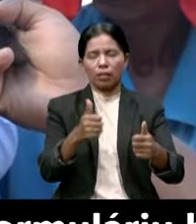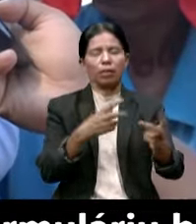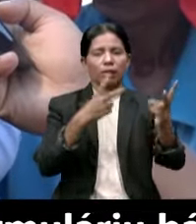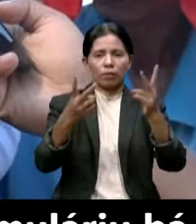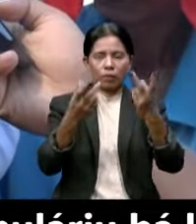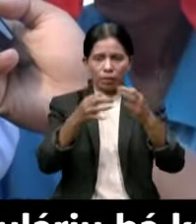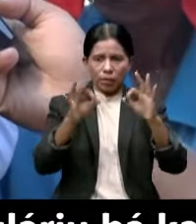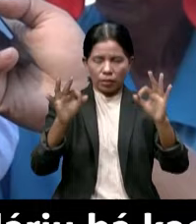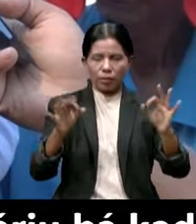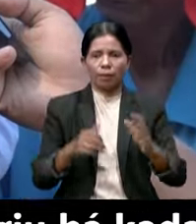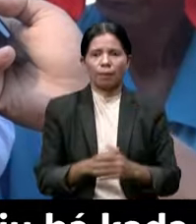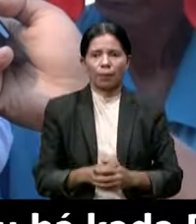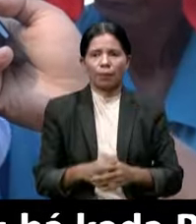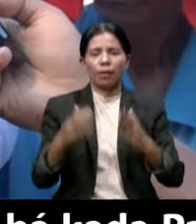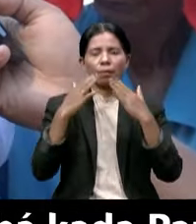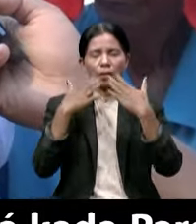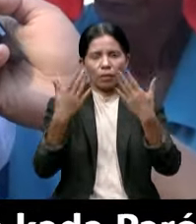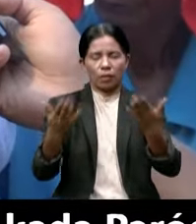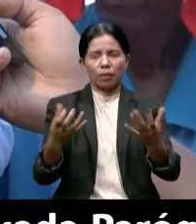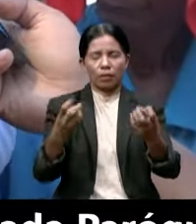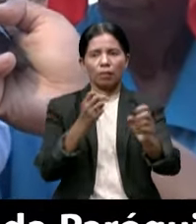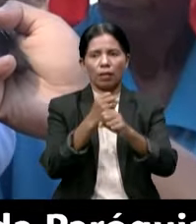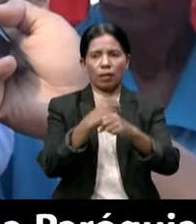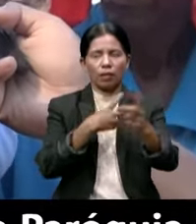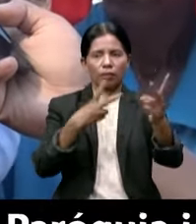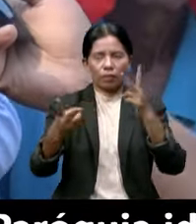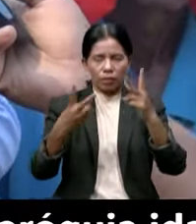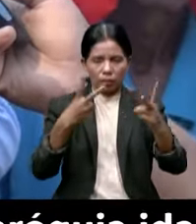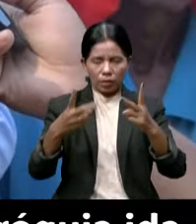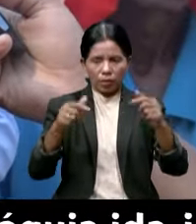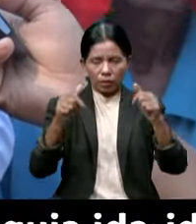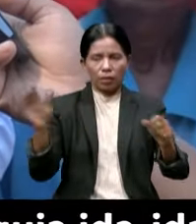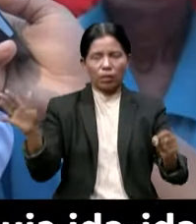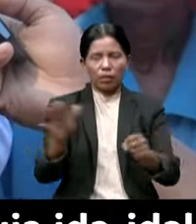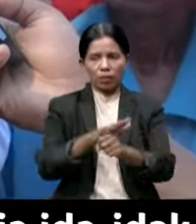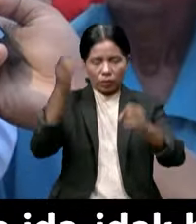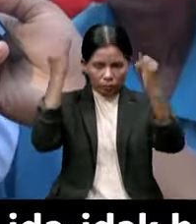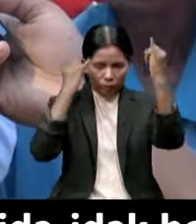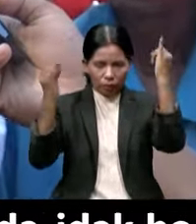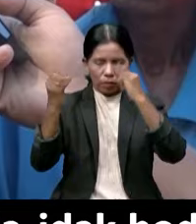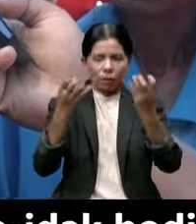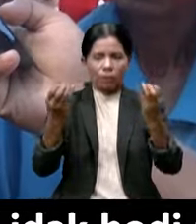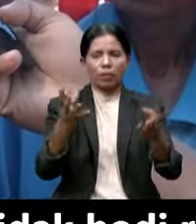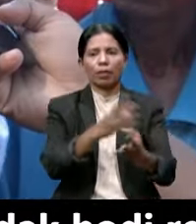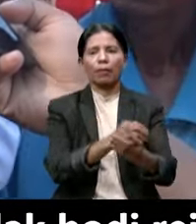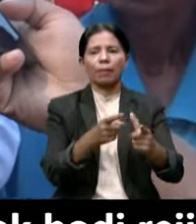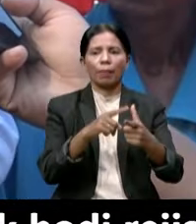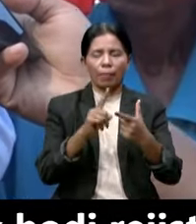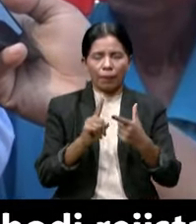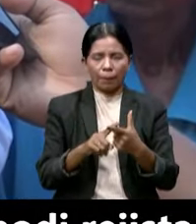ona. Ni agradece tebes bele halo viajing dane, viajing dane na konho informasaun barak,